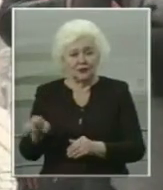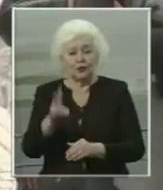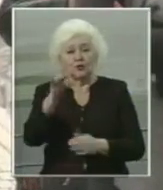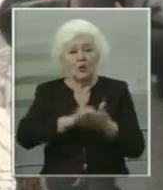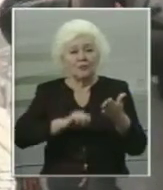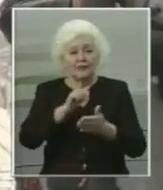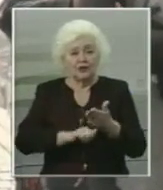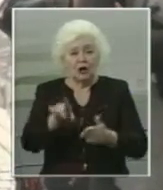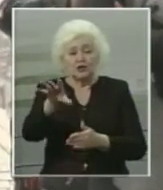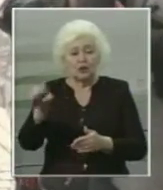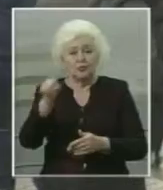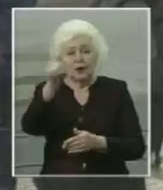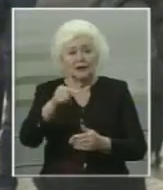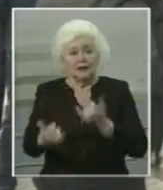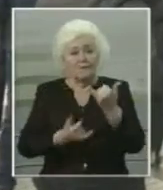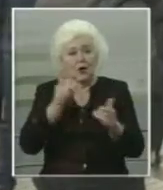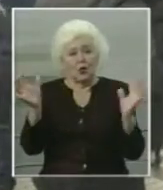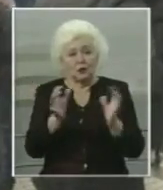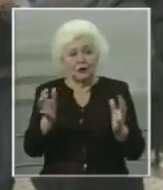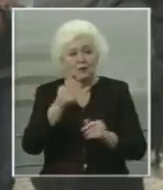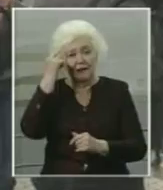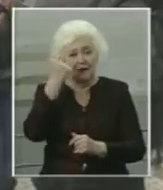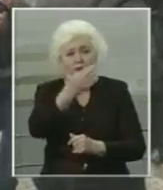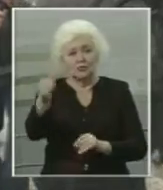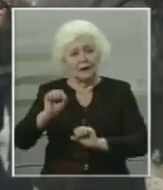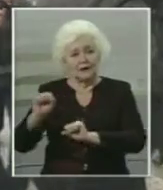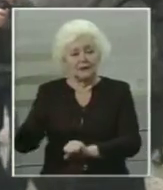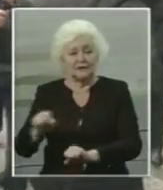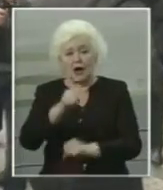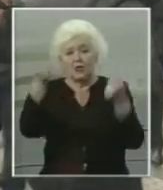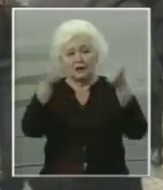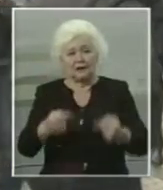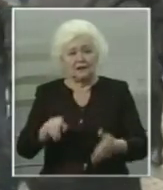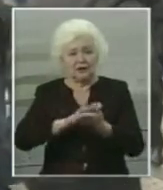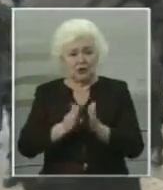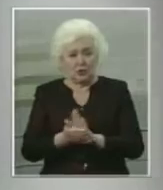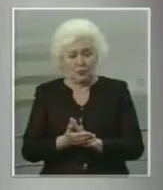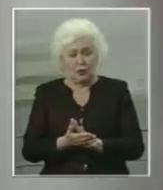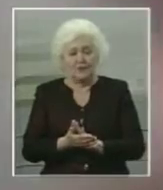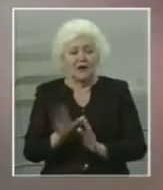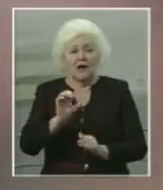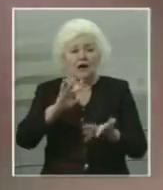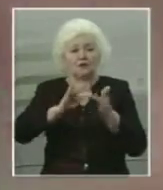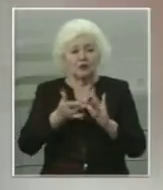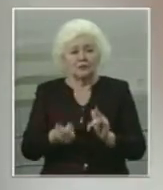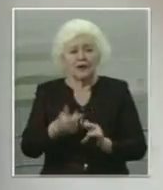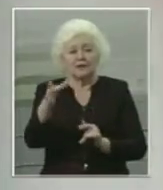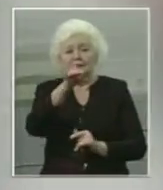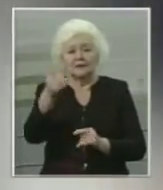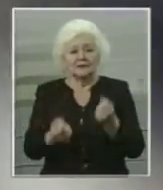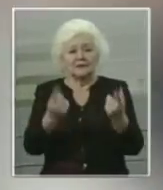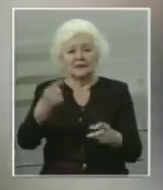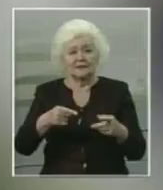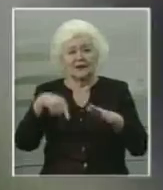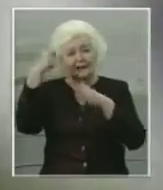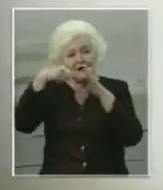причин – собаки там утримуються, на думку їх захисників, у неналежних умовах. У соцмережах кілька разів з'являлося відео